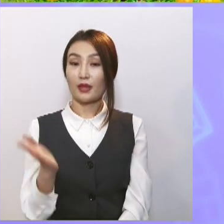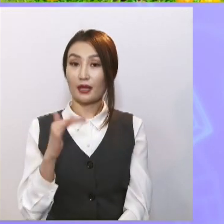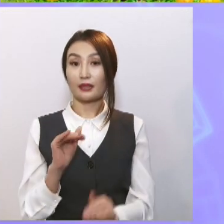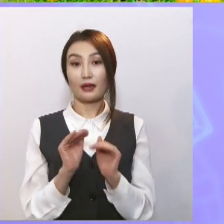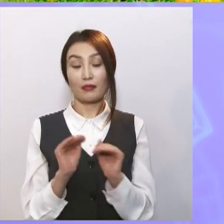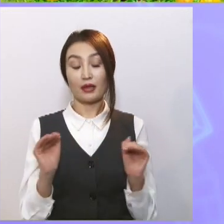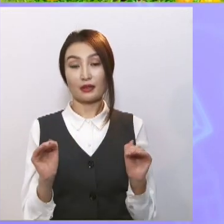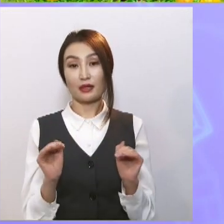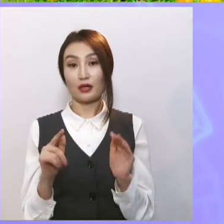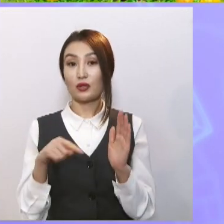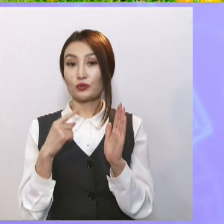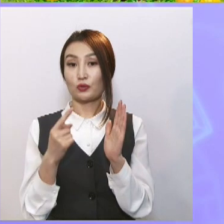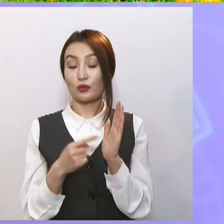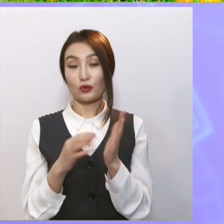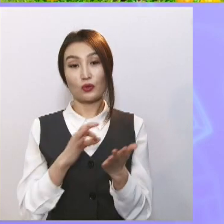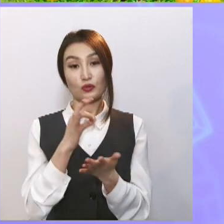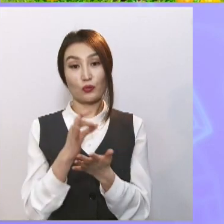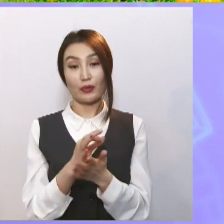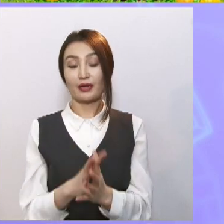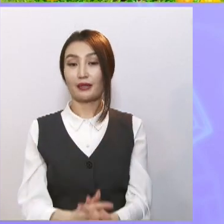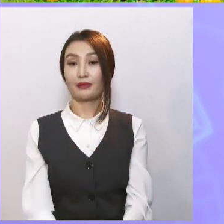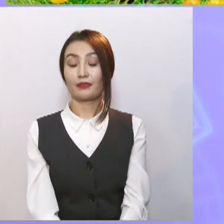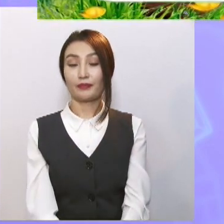Келгиле балдар, суроолорго жооп берели.